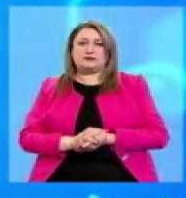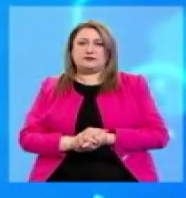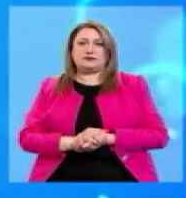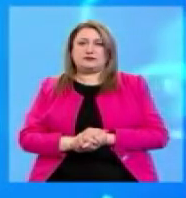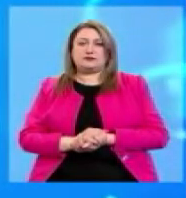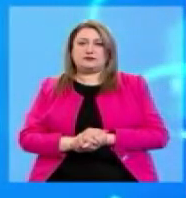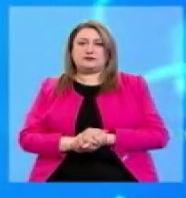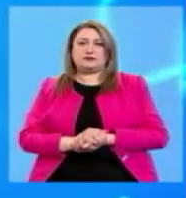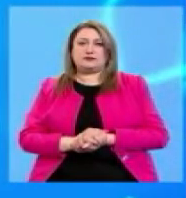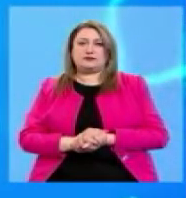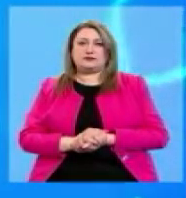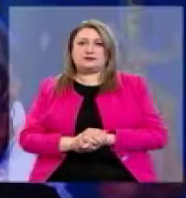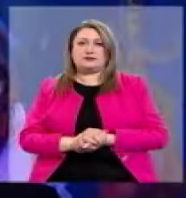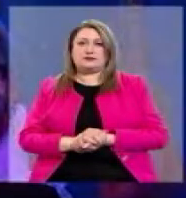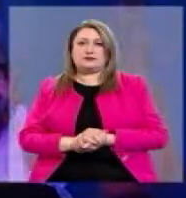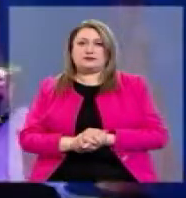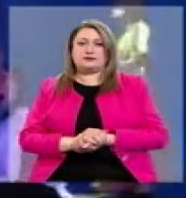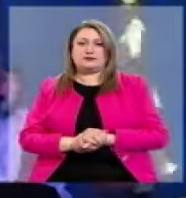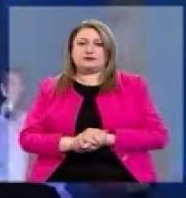дәрежеде жүзеге асты.